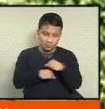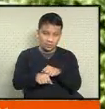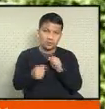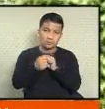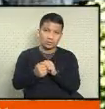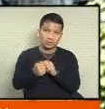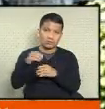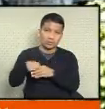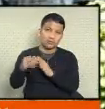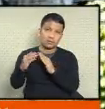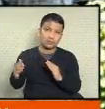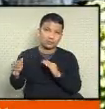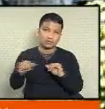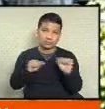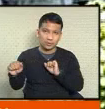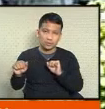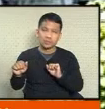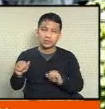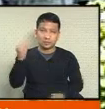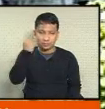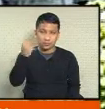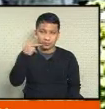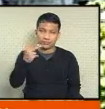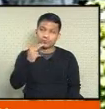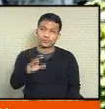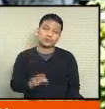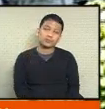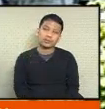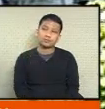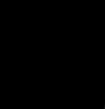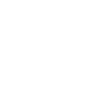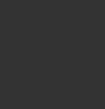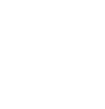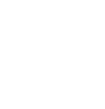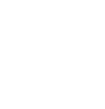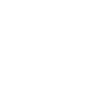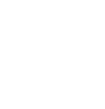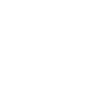kasama sa bahay. Umaaksyon, Justine Punsalang, News 5.